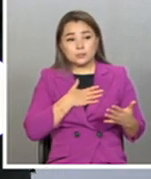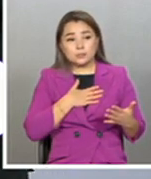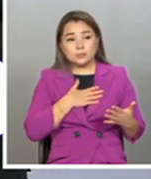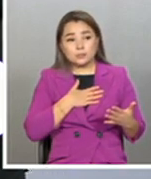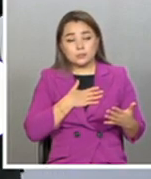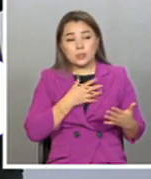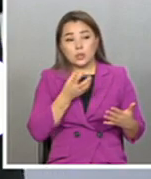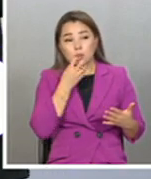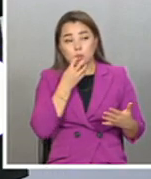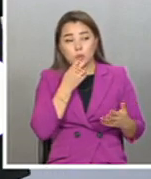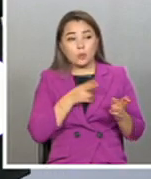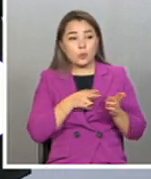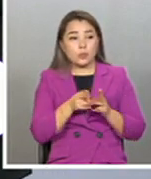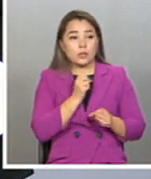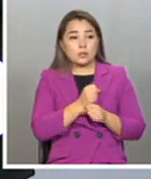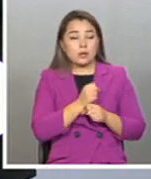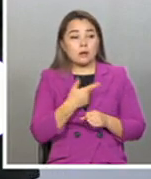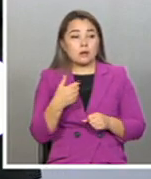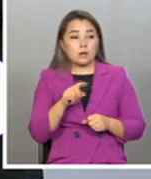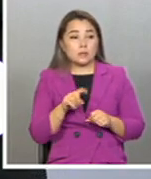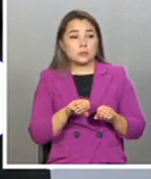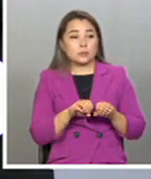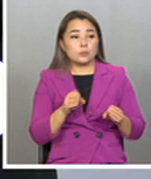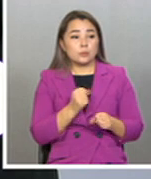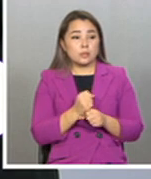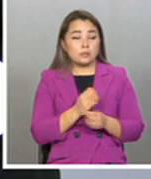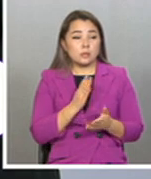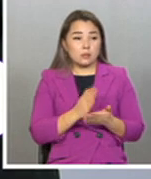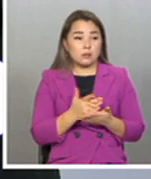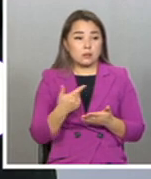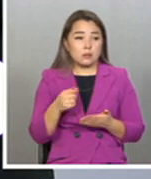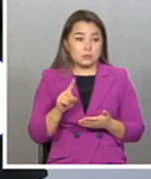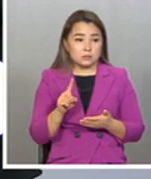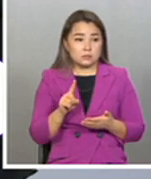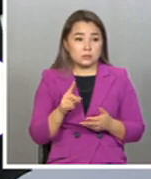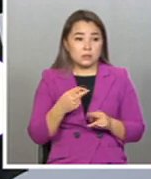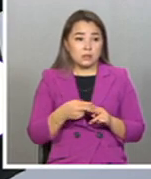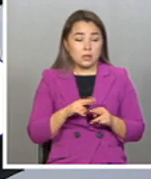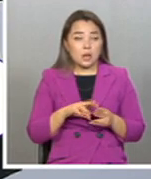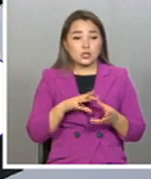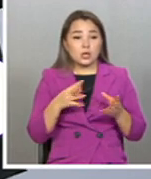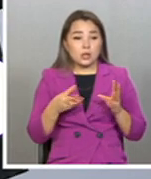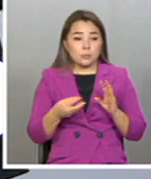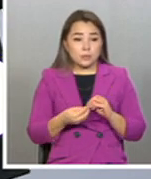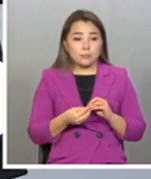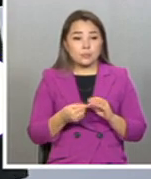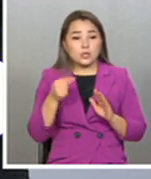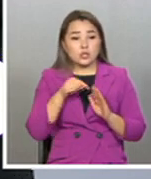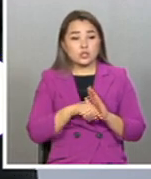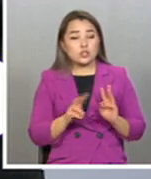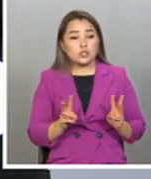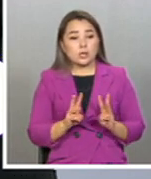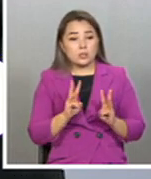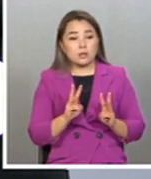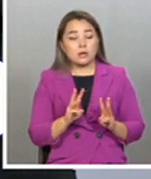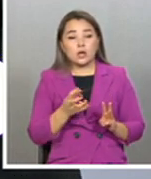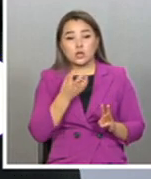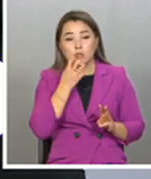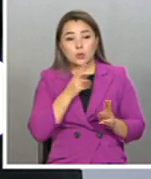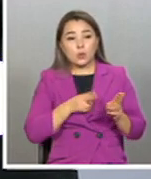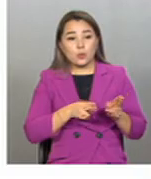жылу қозғалтқыш ол газ турбинасы. Яғни газ турбинасы дегеніміз бізде жалпы іштен жанатын жылу қозғалтқыштар мен